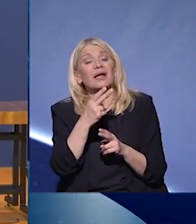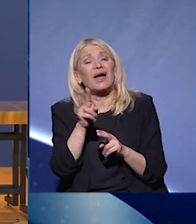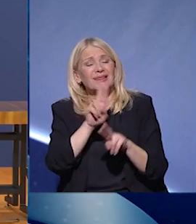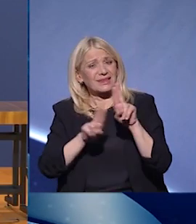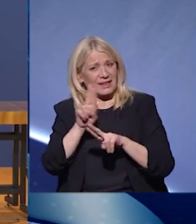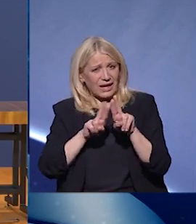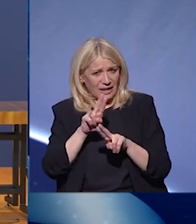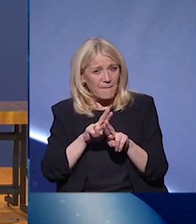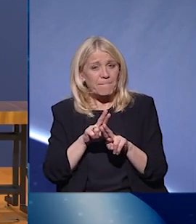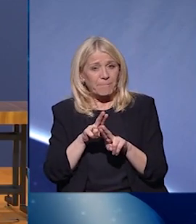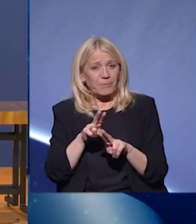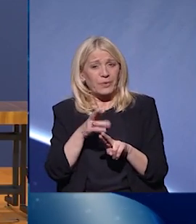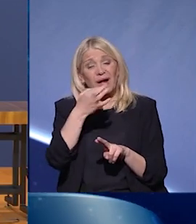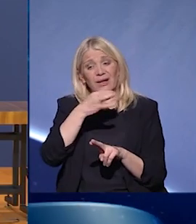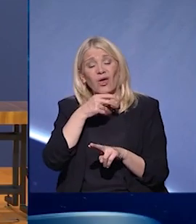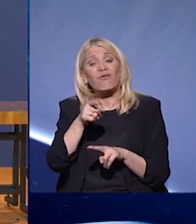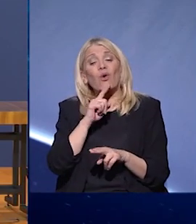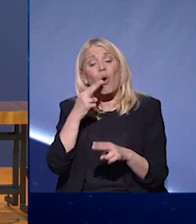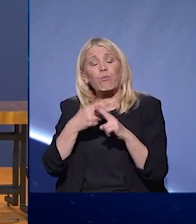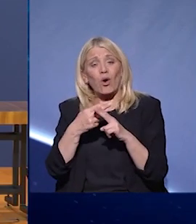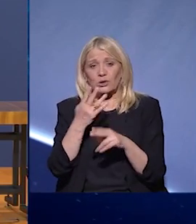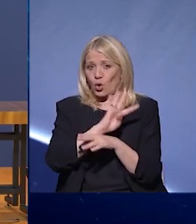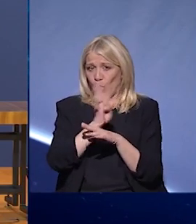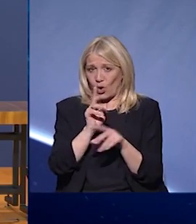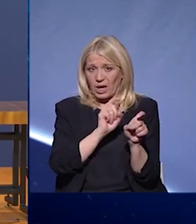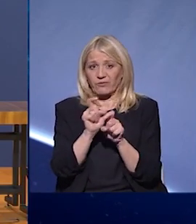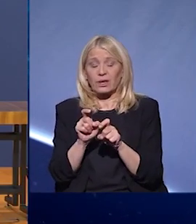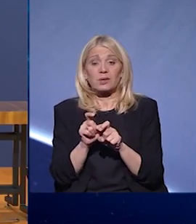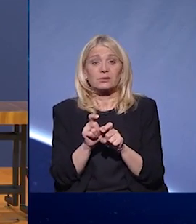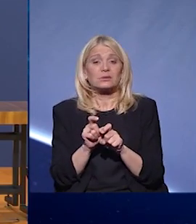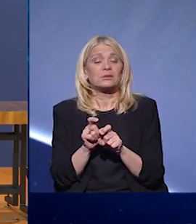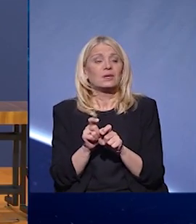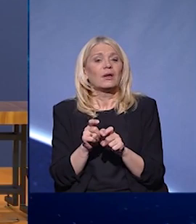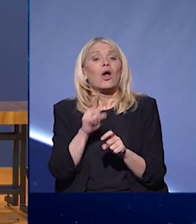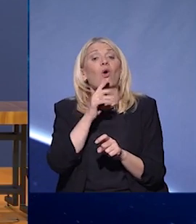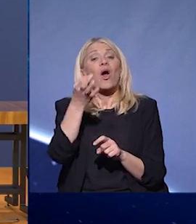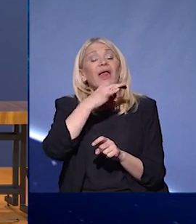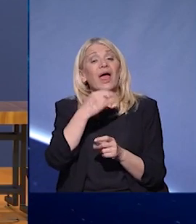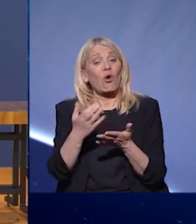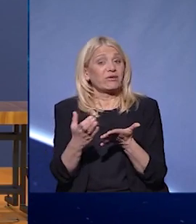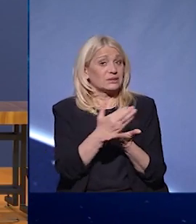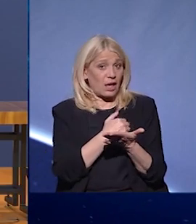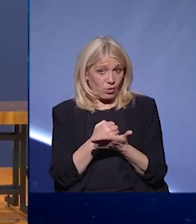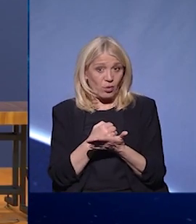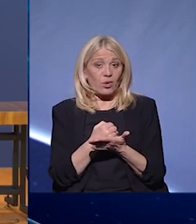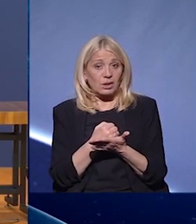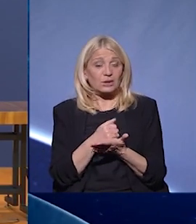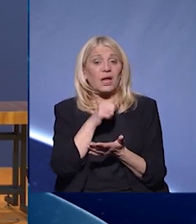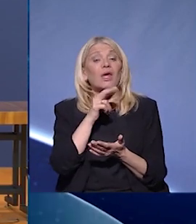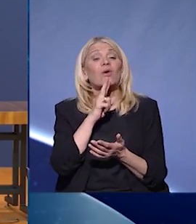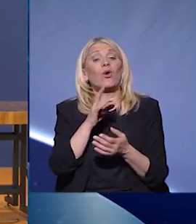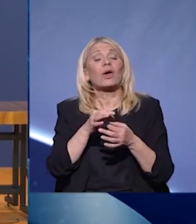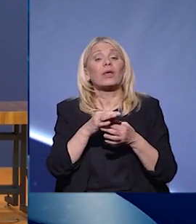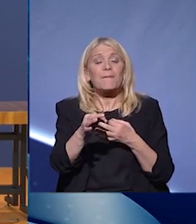terapija obolelih od korone. Dakle, koji lekovi se koriste i u kojoj